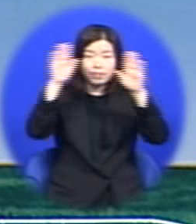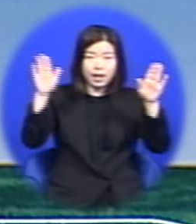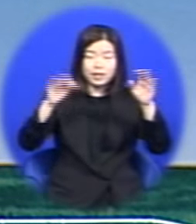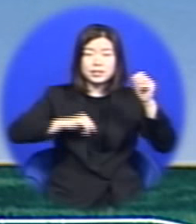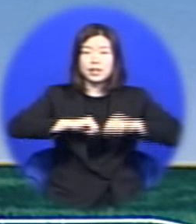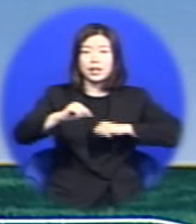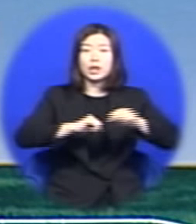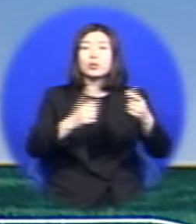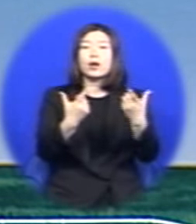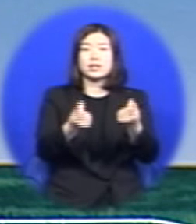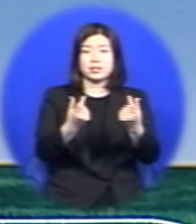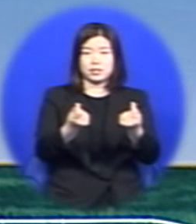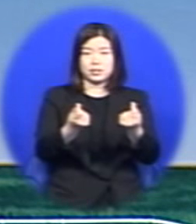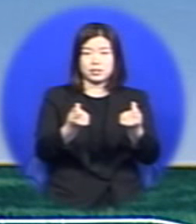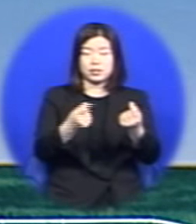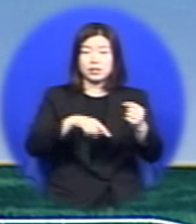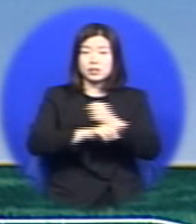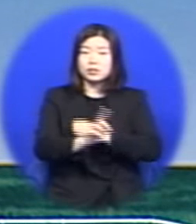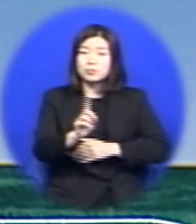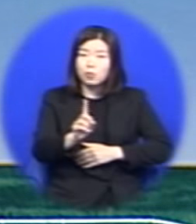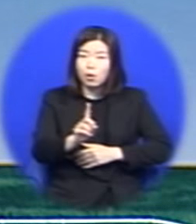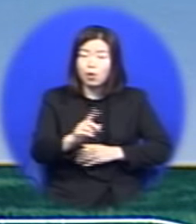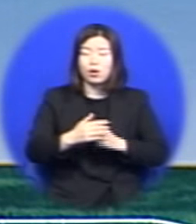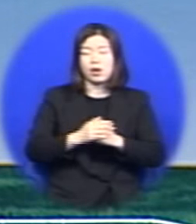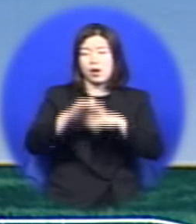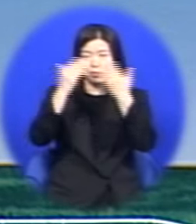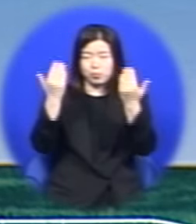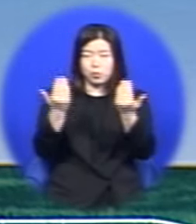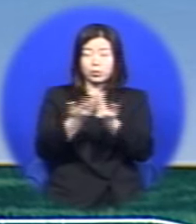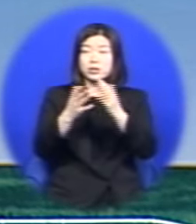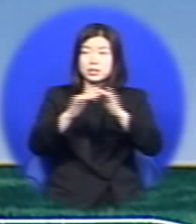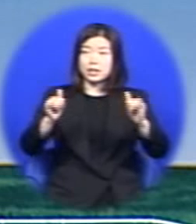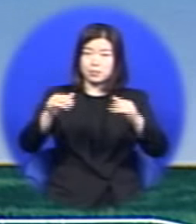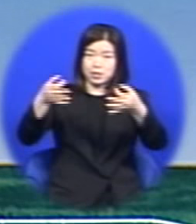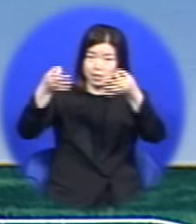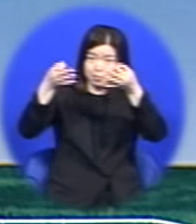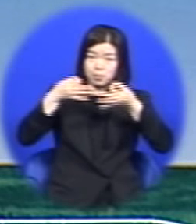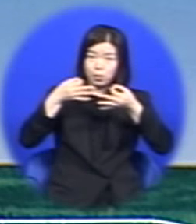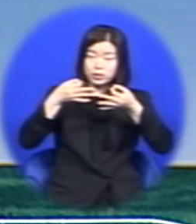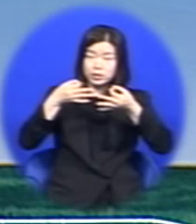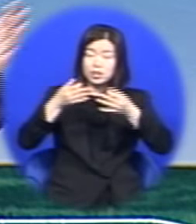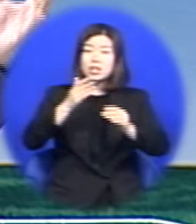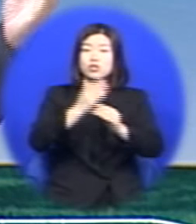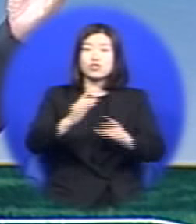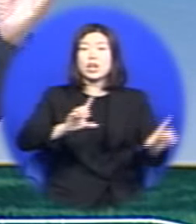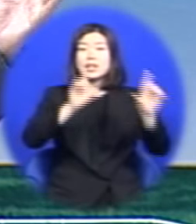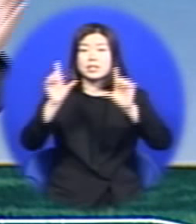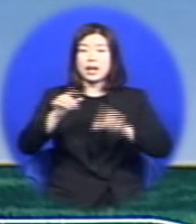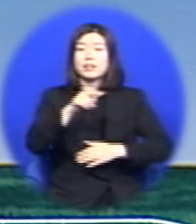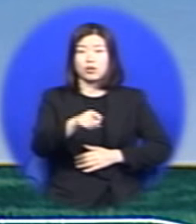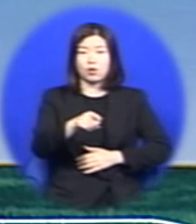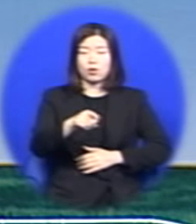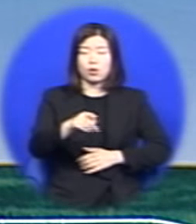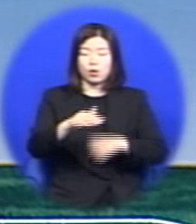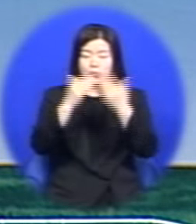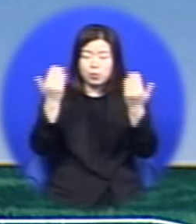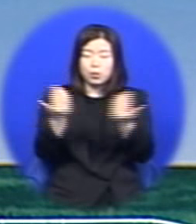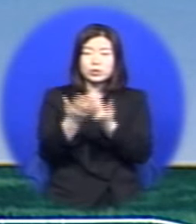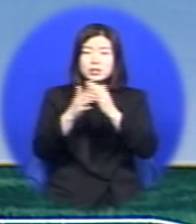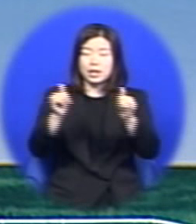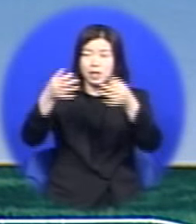말은 모든 사람이 다 보는 그 가운데서 사는 것을 말합니다. 모든 사람이 다 보는 것.